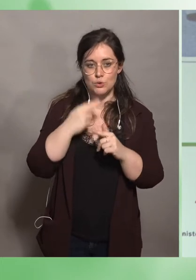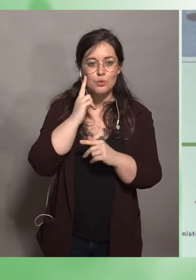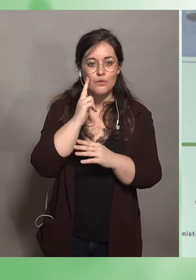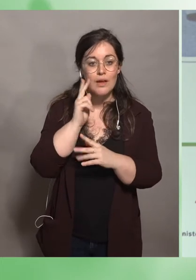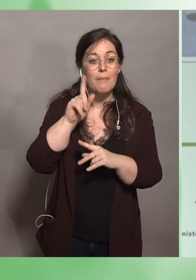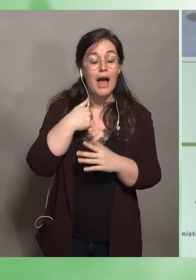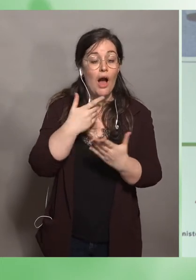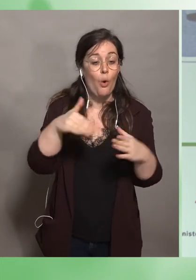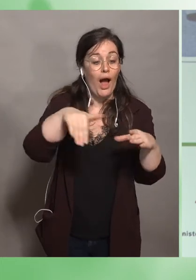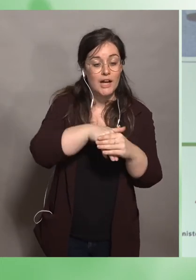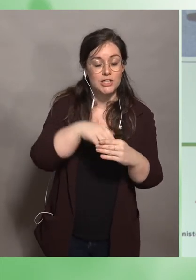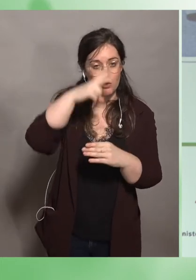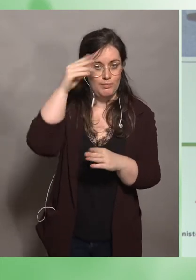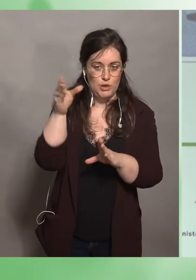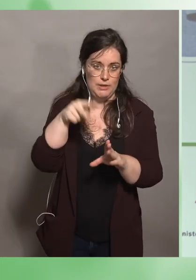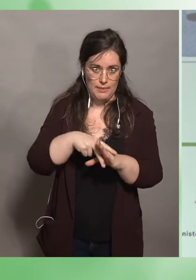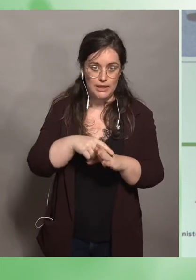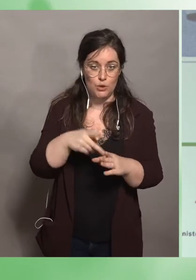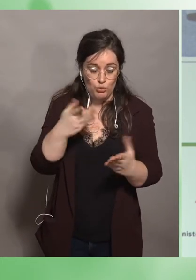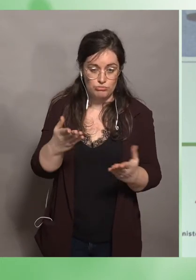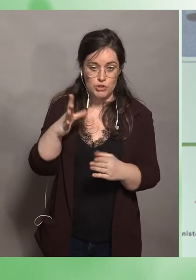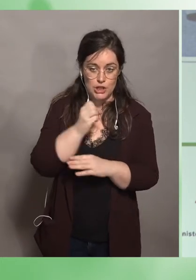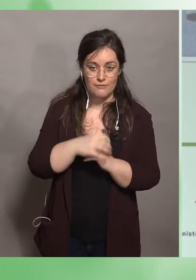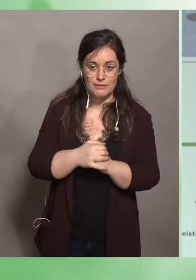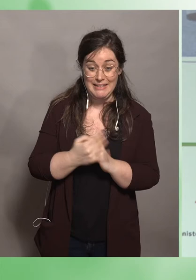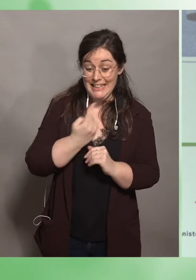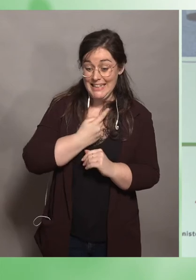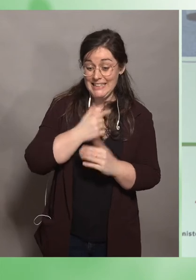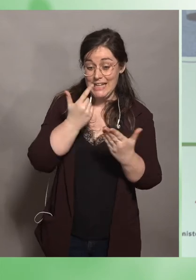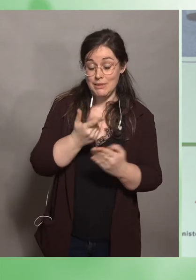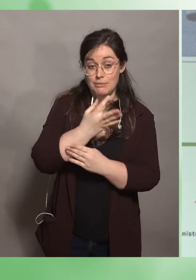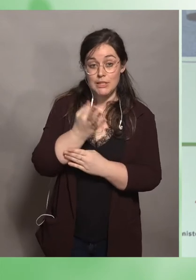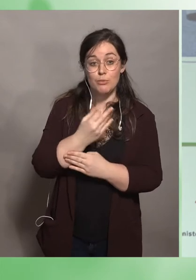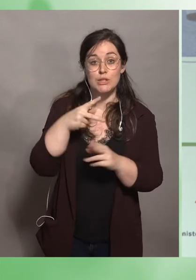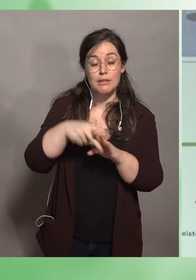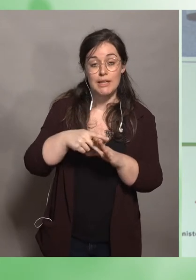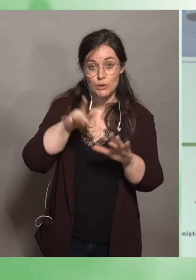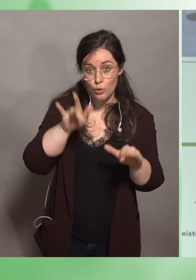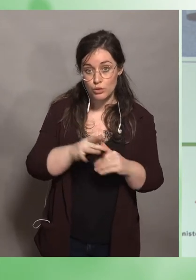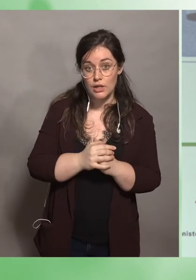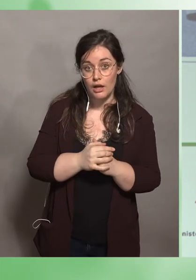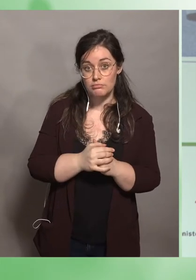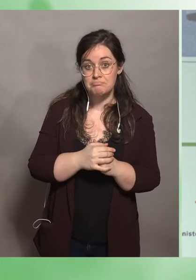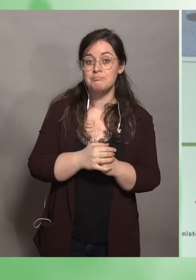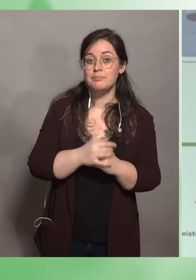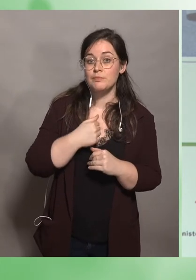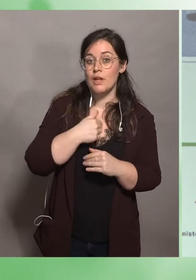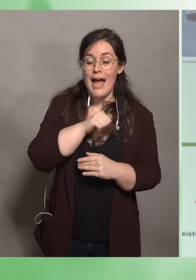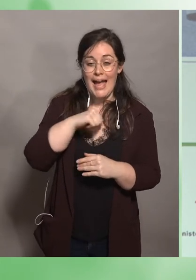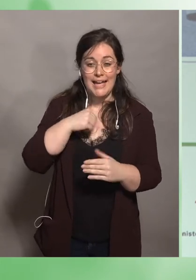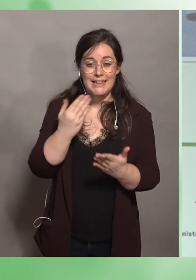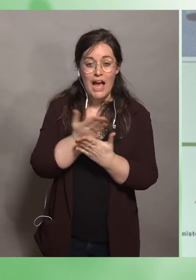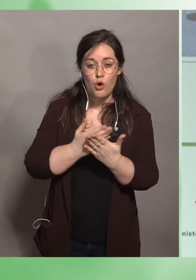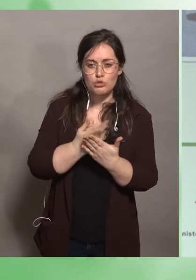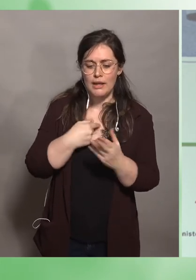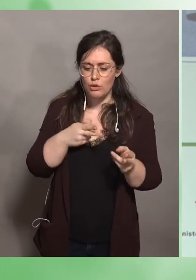Anstellung von Menschen mit Behinderung. Und ich selbst habe 70% Behinderung und habe mich in meiner Ausbildung am